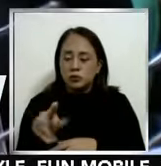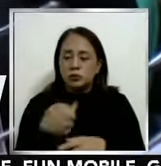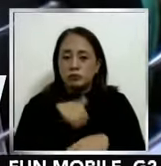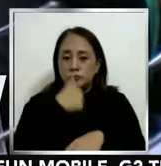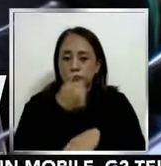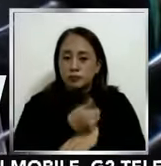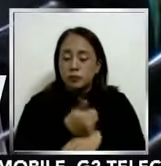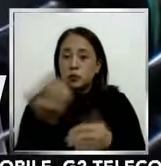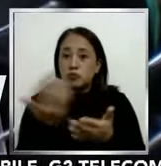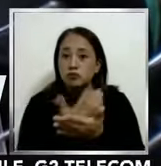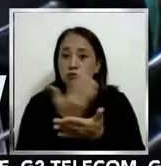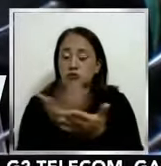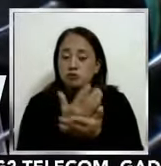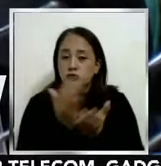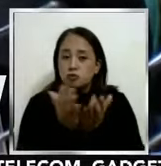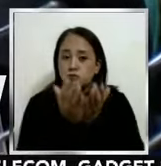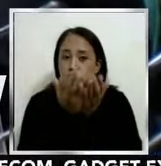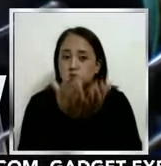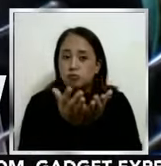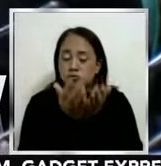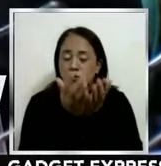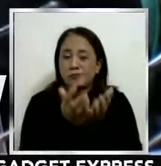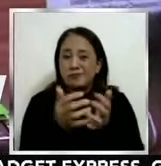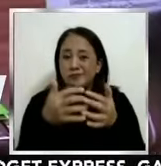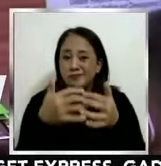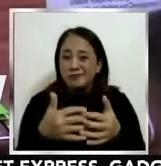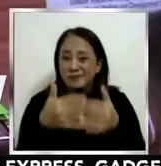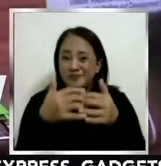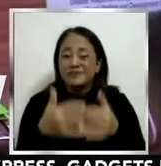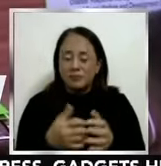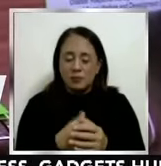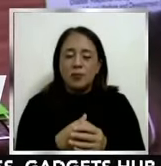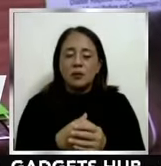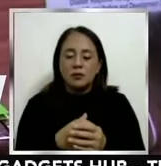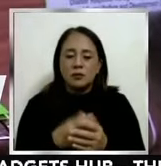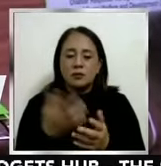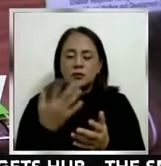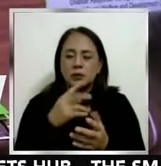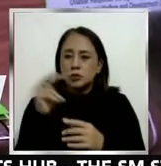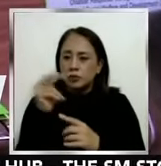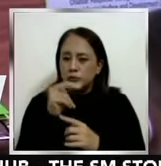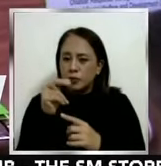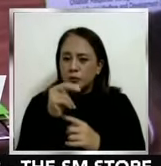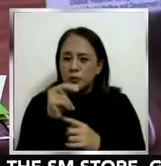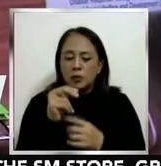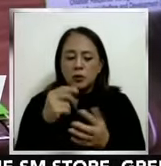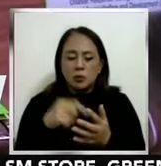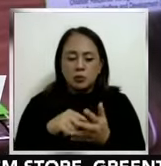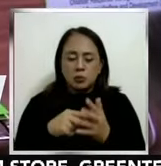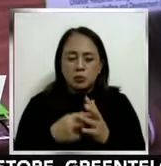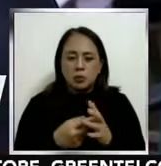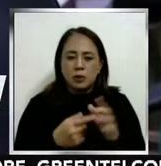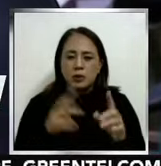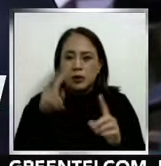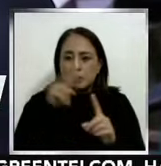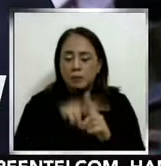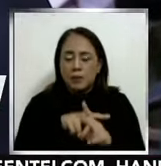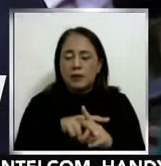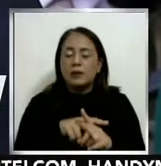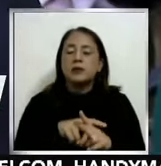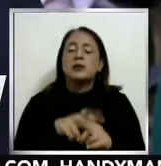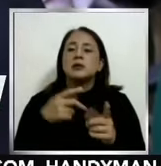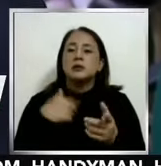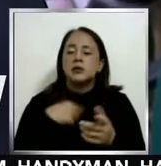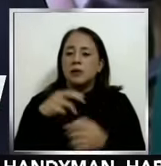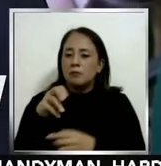at bagong bining motor tanker Princess Empress. Nobyembre 2022 daw nag-apply ang kumpanya sa Marina na maamyendahan